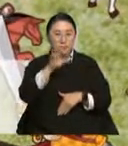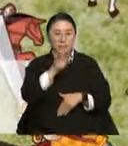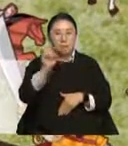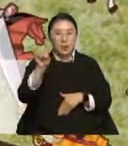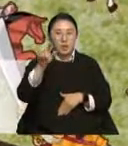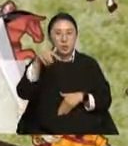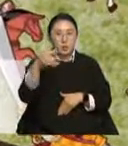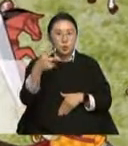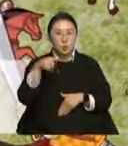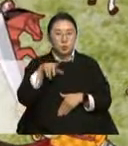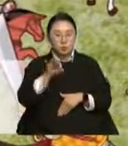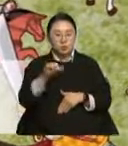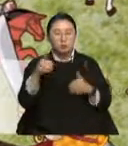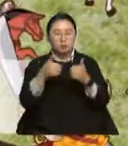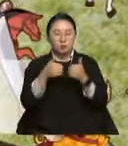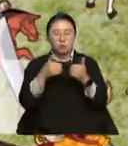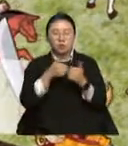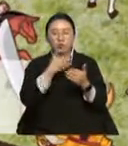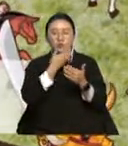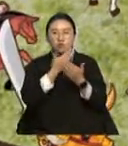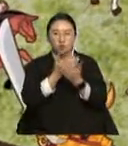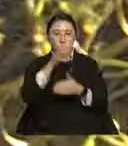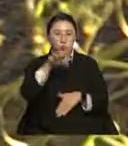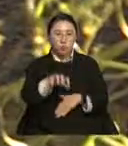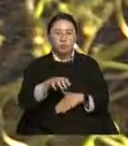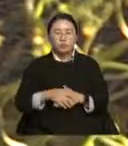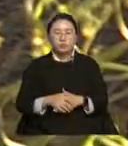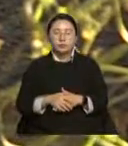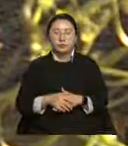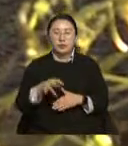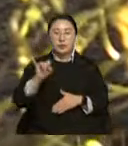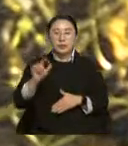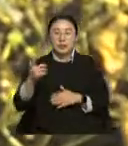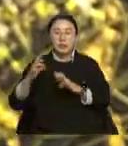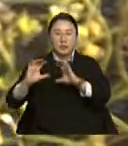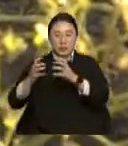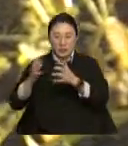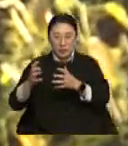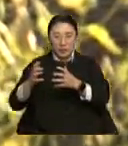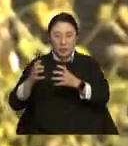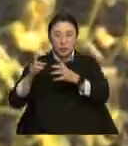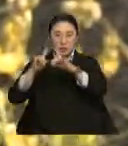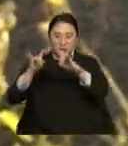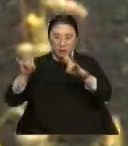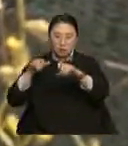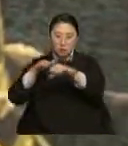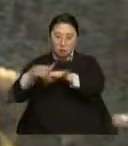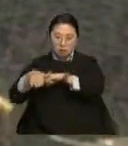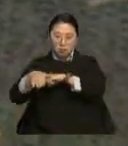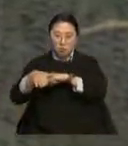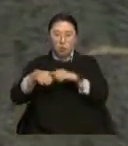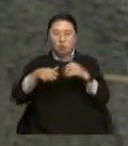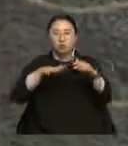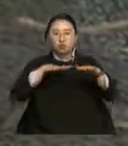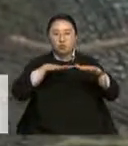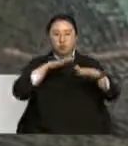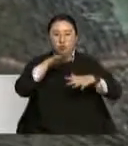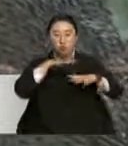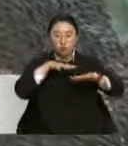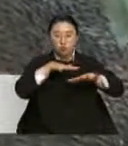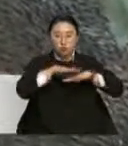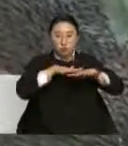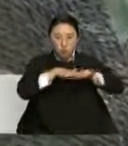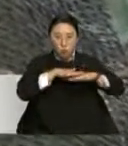전투의 가장 유력한 후보지로 알려져 왔습니다. 신라 퇴매식 석축산성으로 성곽의 구조가 확인된